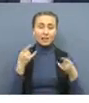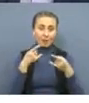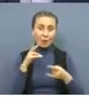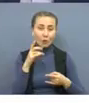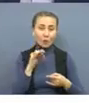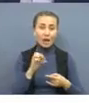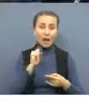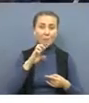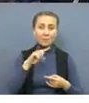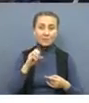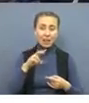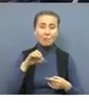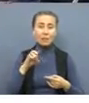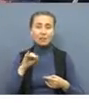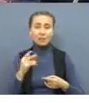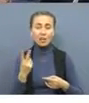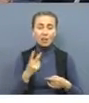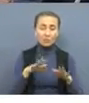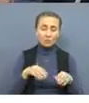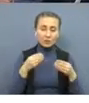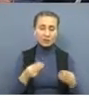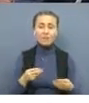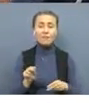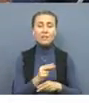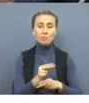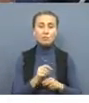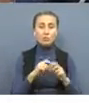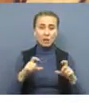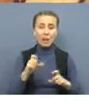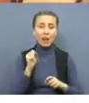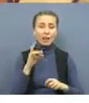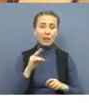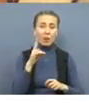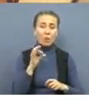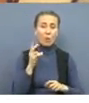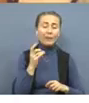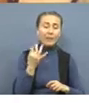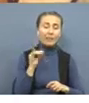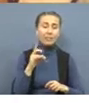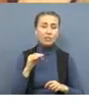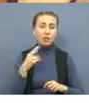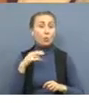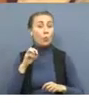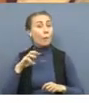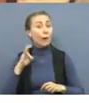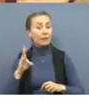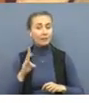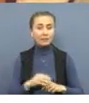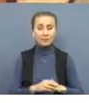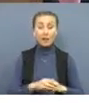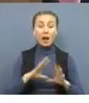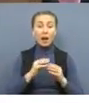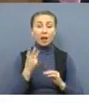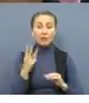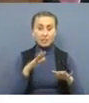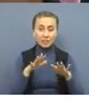Абзал Балтабаев. Второе по праву досталось воспитаннику школы акынов имени Кокена Шакеева Думану Самату. Замкнула тройку